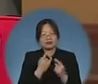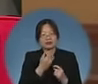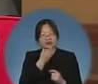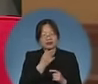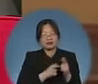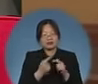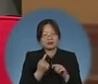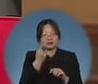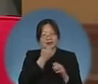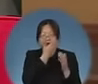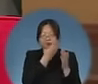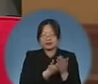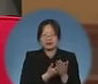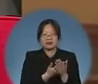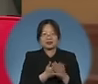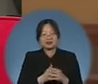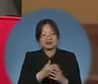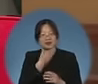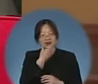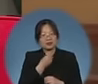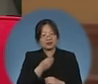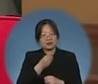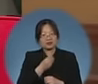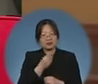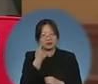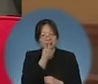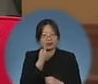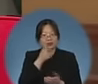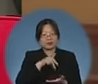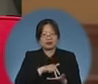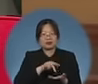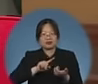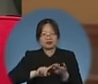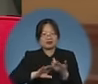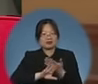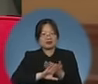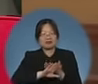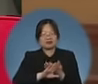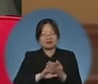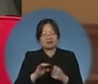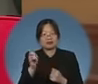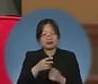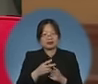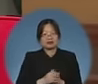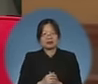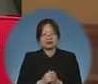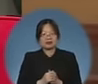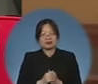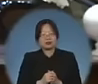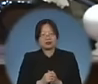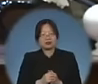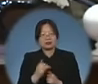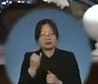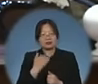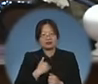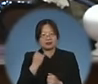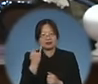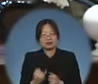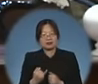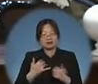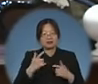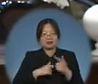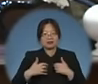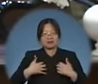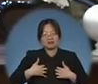네, 네. 중요한 포인트죠. 무슨 얘기냐면 이거 행복은 결국 이론적인 게 네. 아니다라는 걸 보여주기도 하고 그 친구가 약간